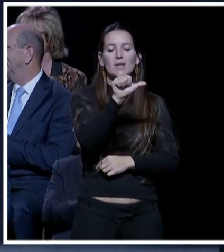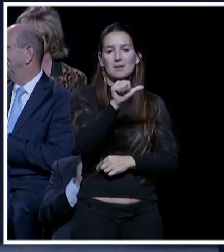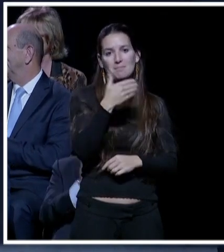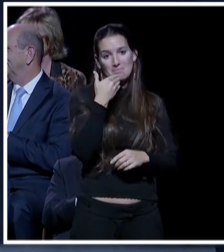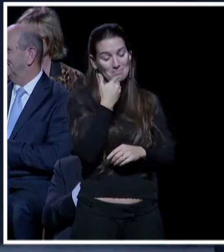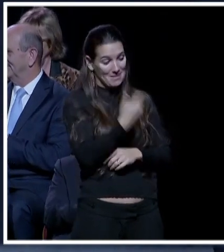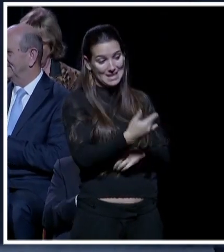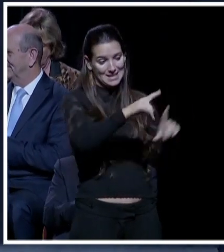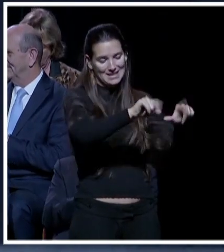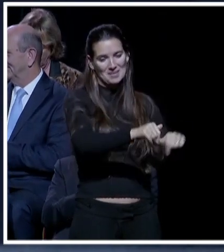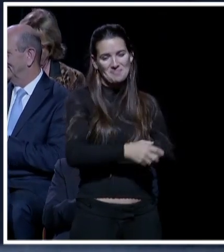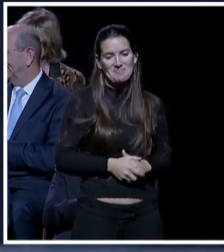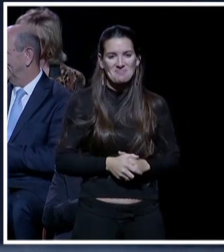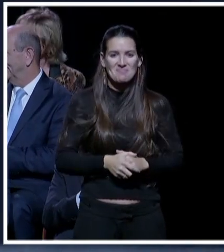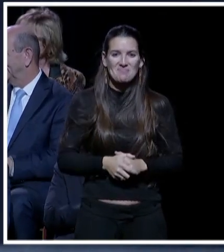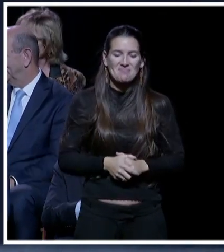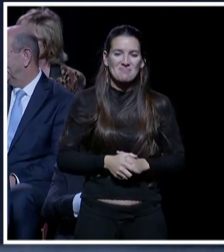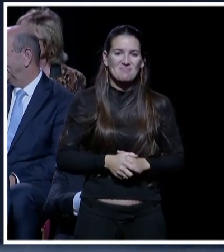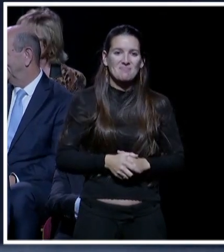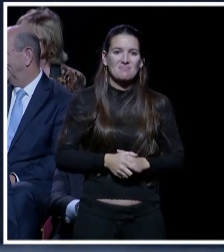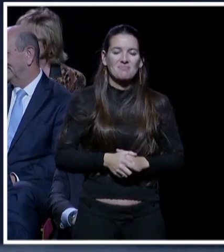Francis de ta présence.